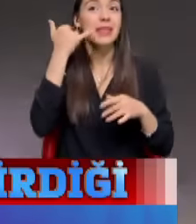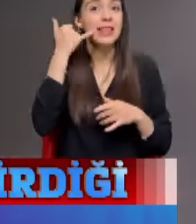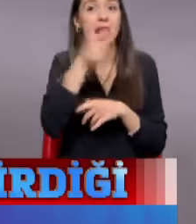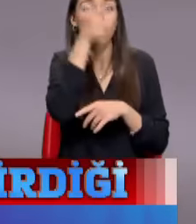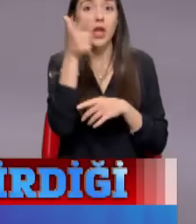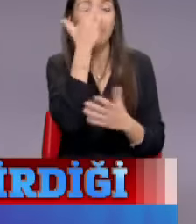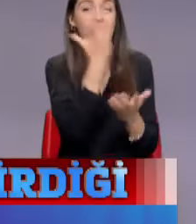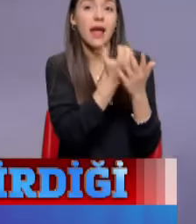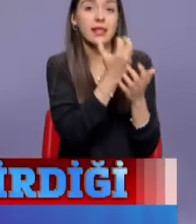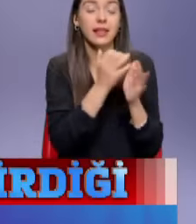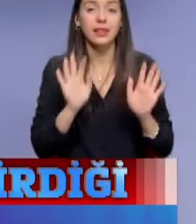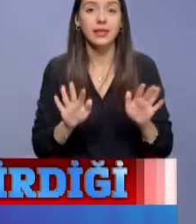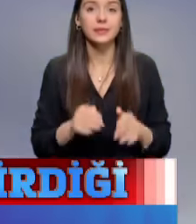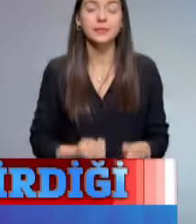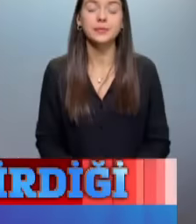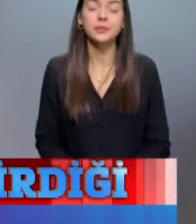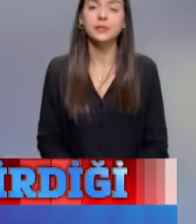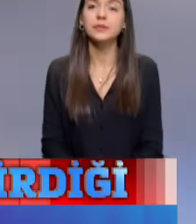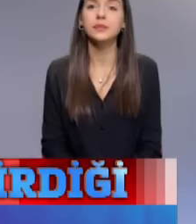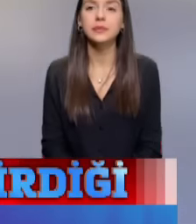kaydedildi.